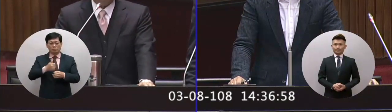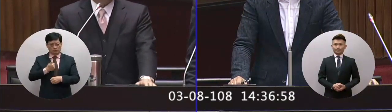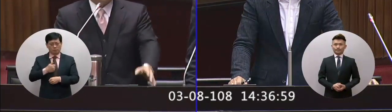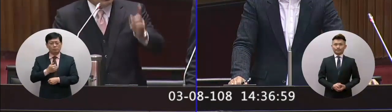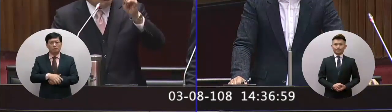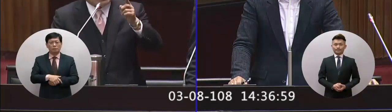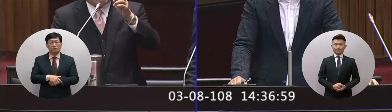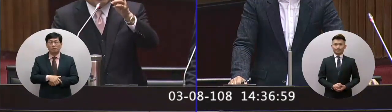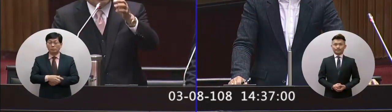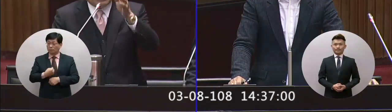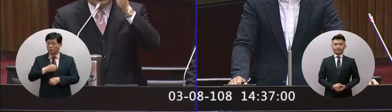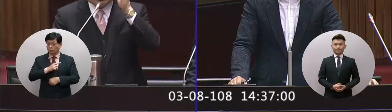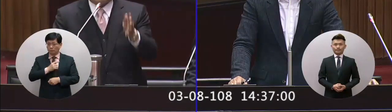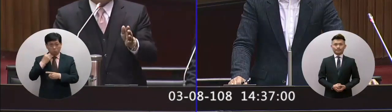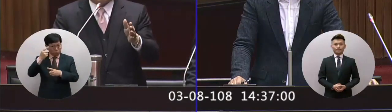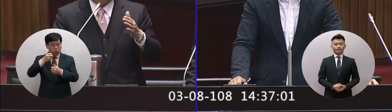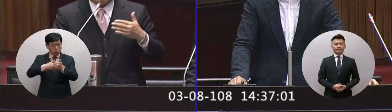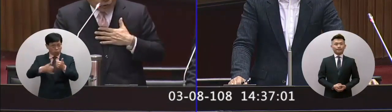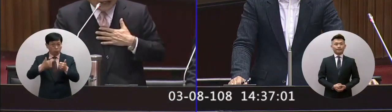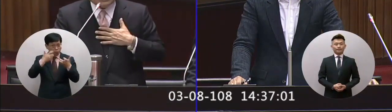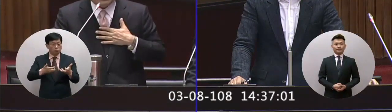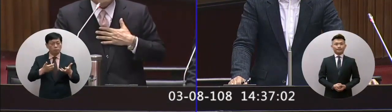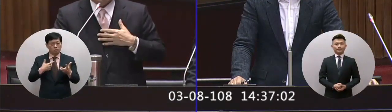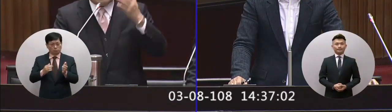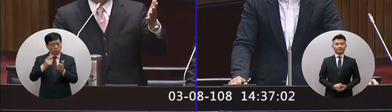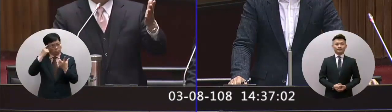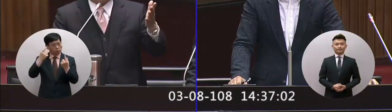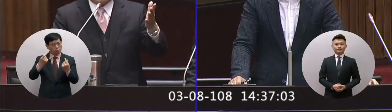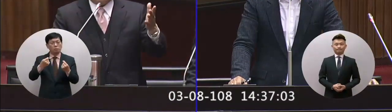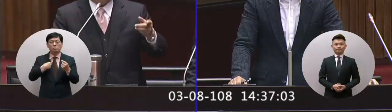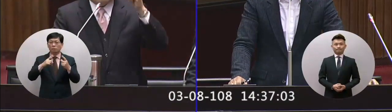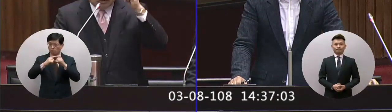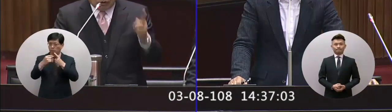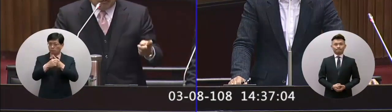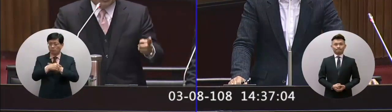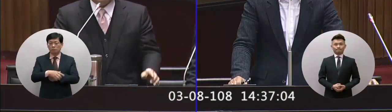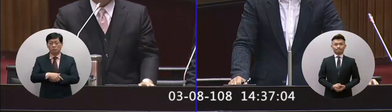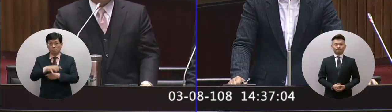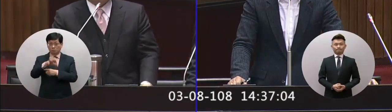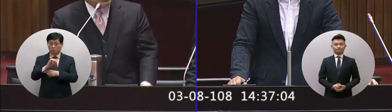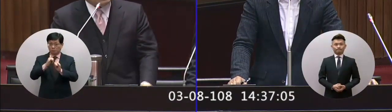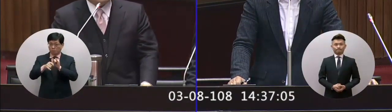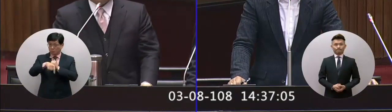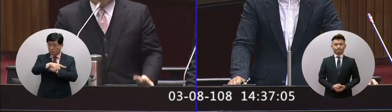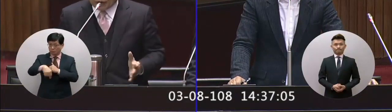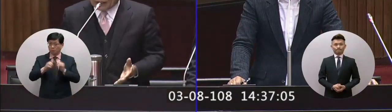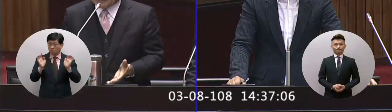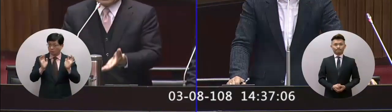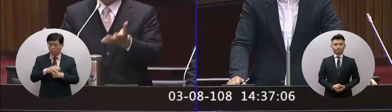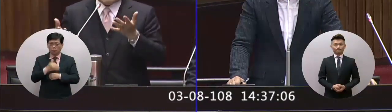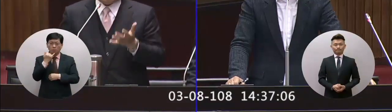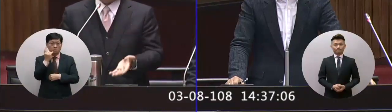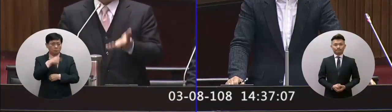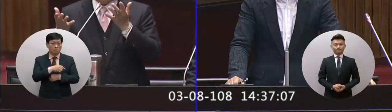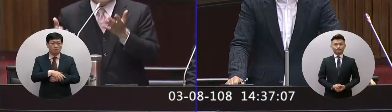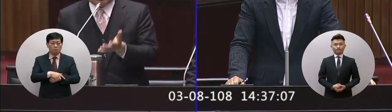在增加所以我覺得委員你做到這點我很贊成我來研究看看農民主任讓